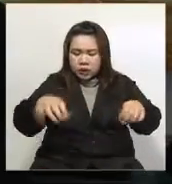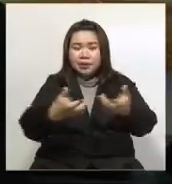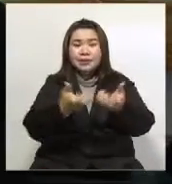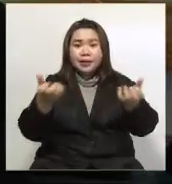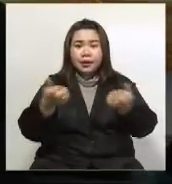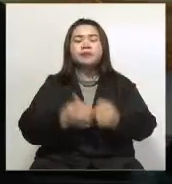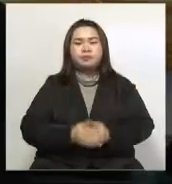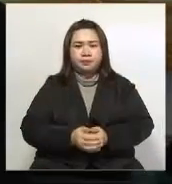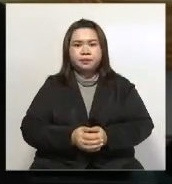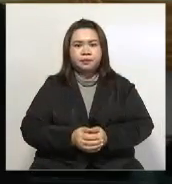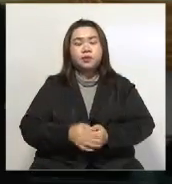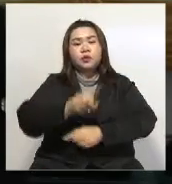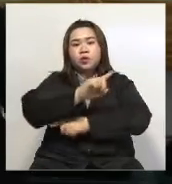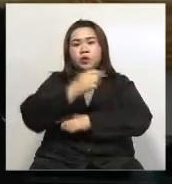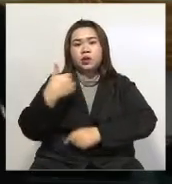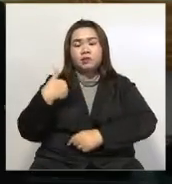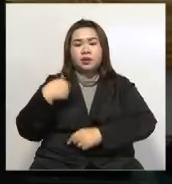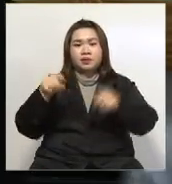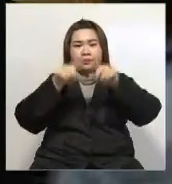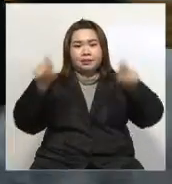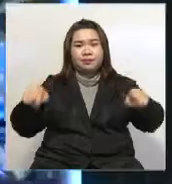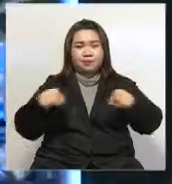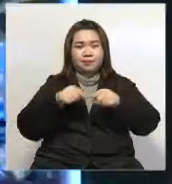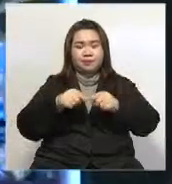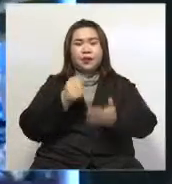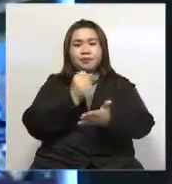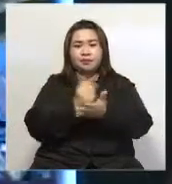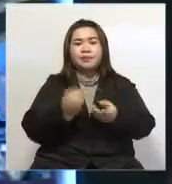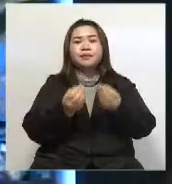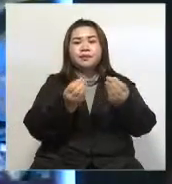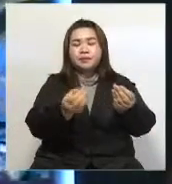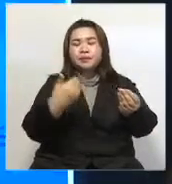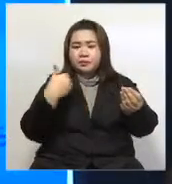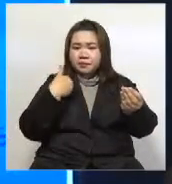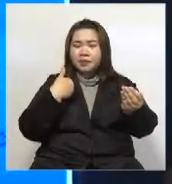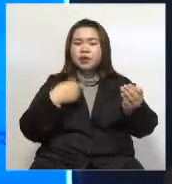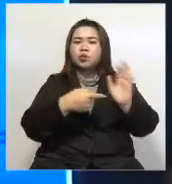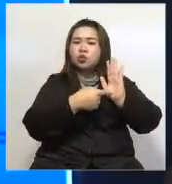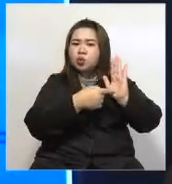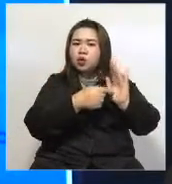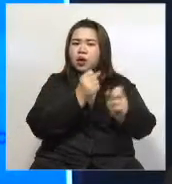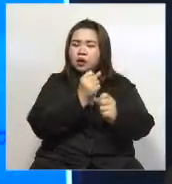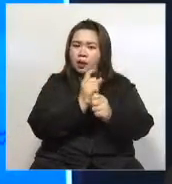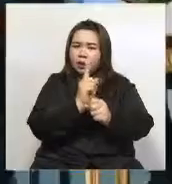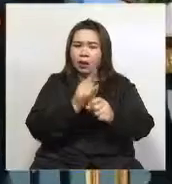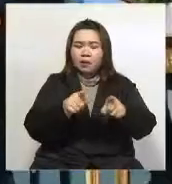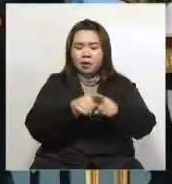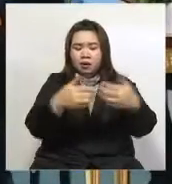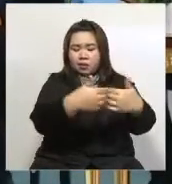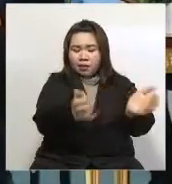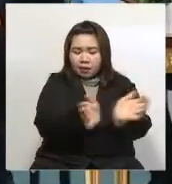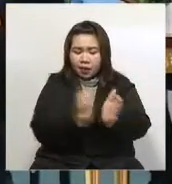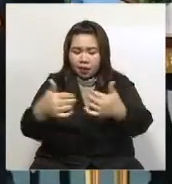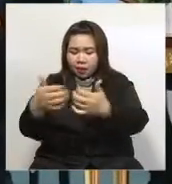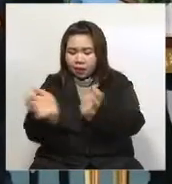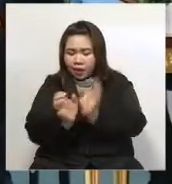ำหรับกิจกรรมในช่วงบ่ายนี้จะเป็นพิธีมอบเกียรติบัตรให้แก่หน่วยงานที่ผ่านการเข้าร่วมเกณฑ์หน่วยงานต้นแบบการลดคัดแยกขยะมูลฝอยและ